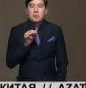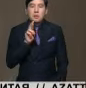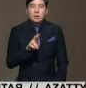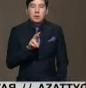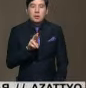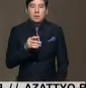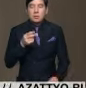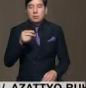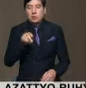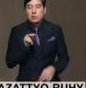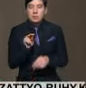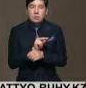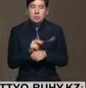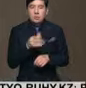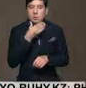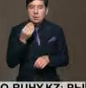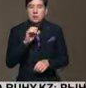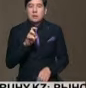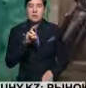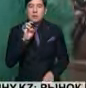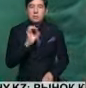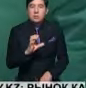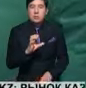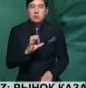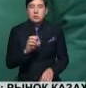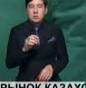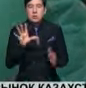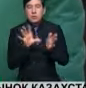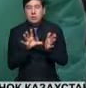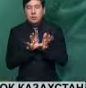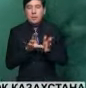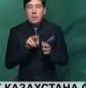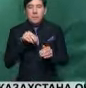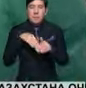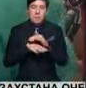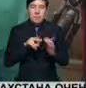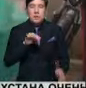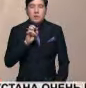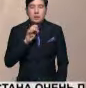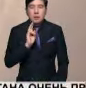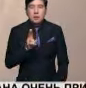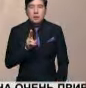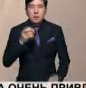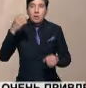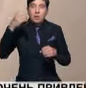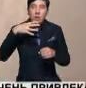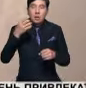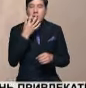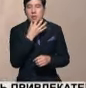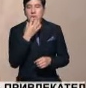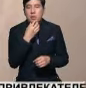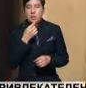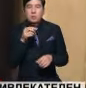вышли из строя. Несмотря на наличие насосов в тепловых сетях, электрооборудования в паркинге и противопожарной сигнализации, жильцы по-прежнему не